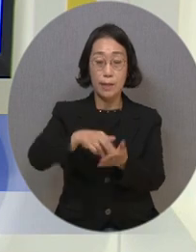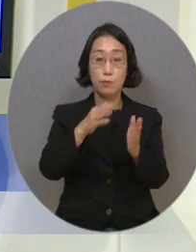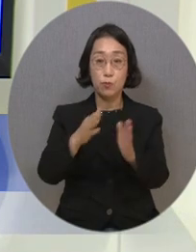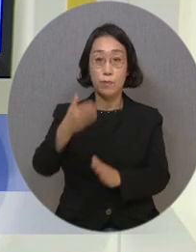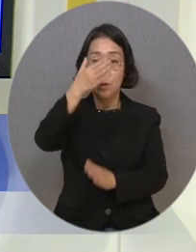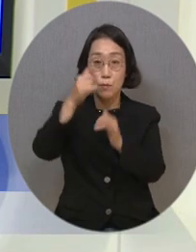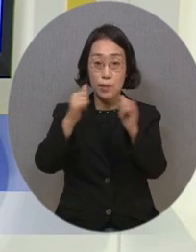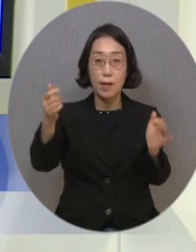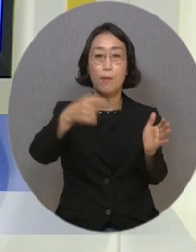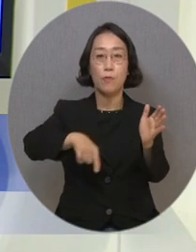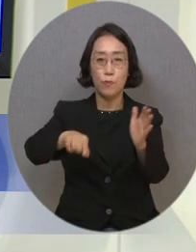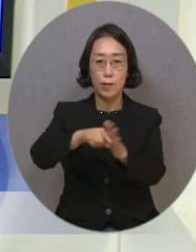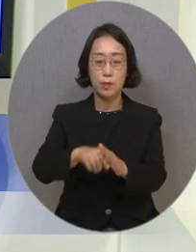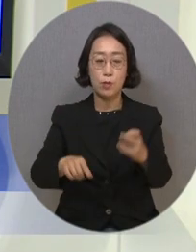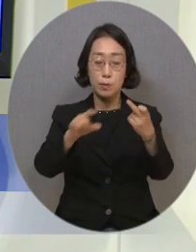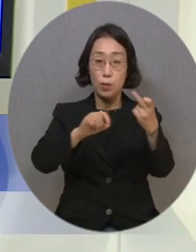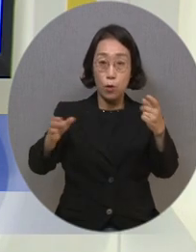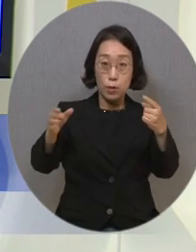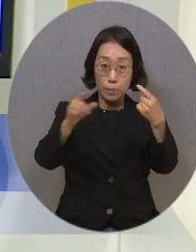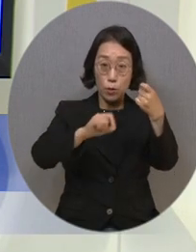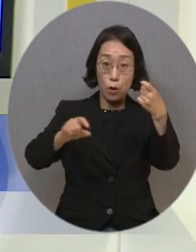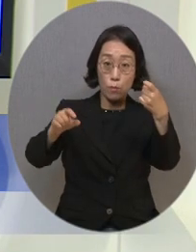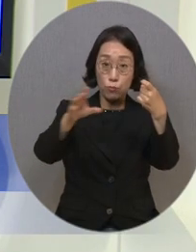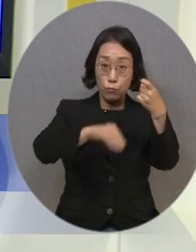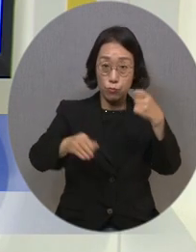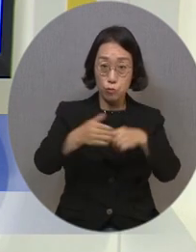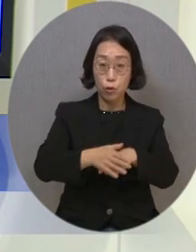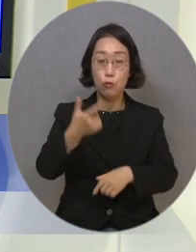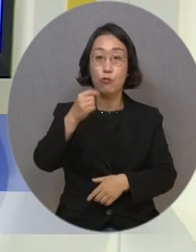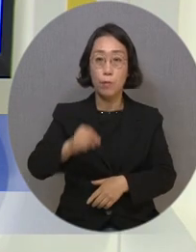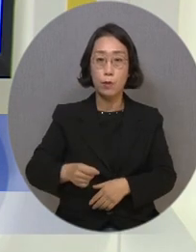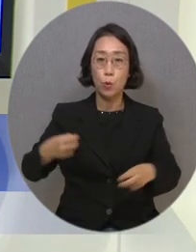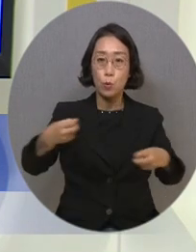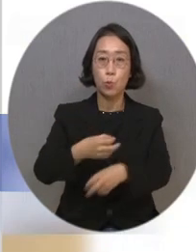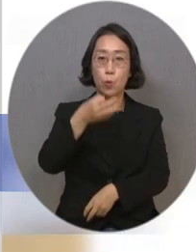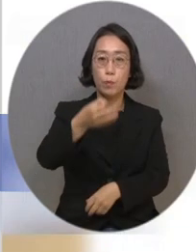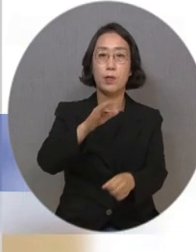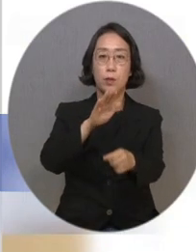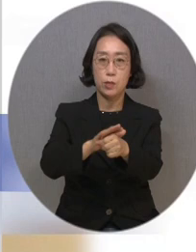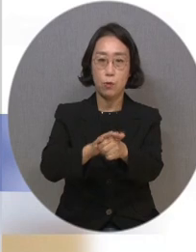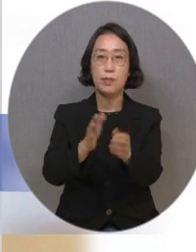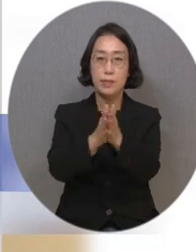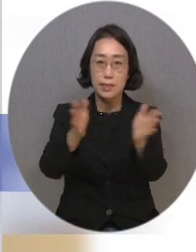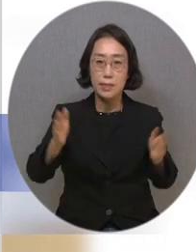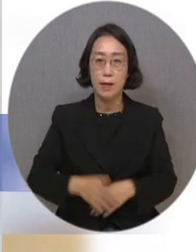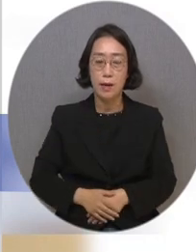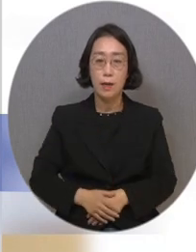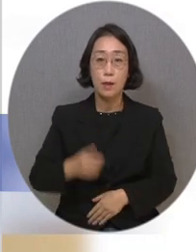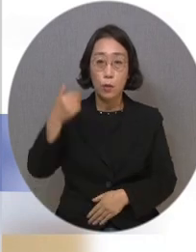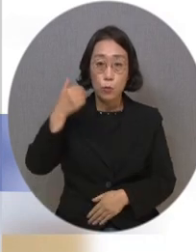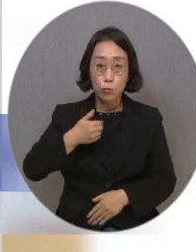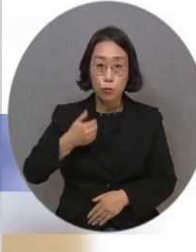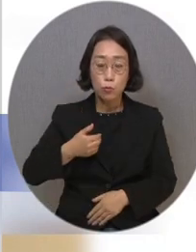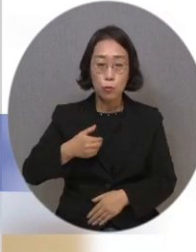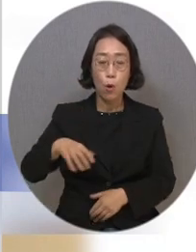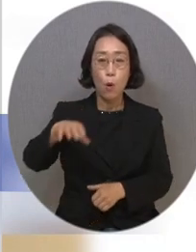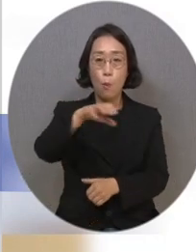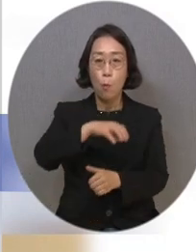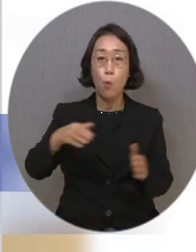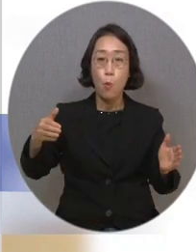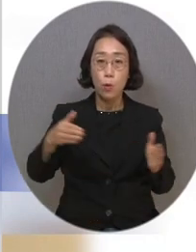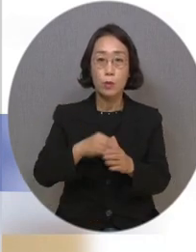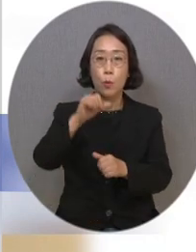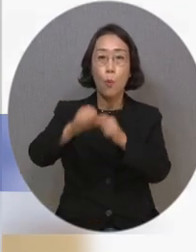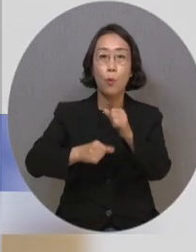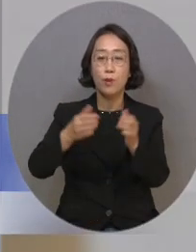청년들을 위해 이달부터 매월 6만 원의 대중 교통비를 지원합니다 대상은 보호 종료 5년 이내 자립